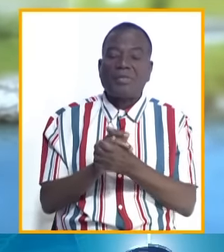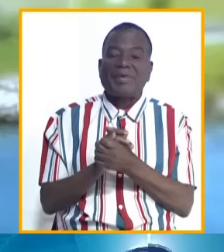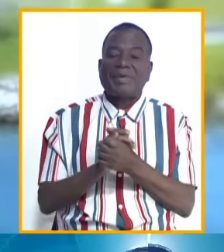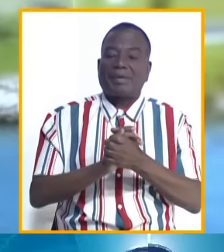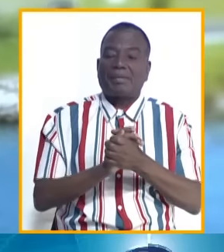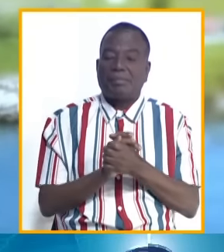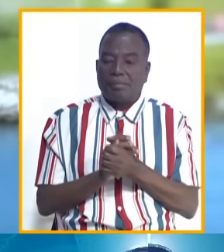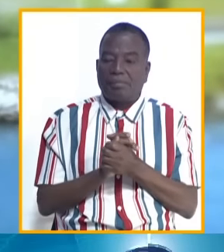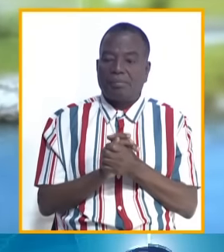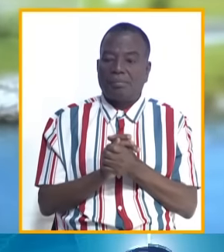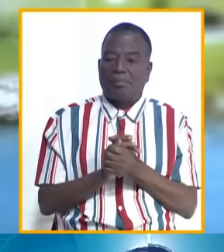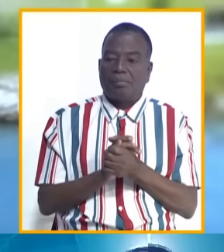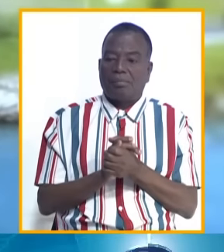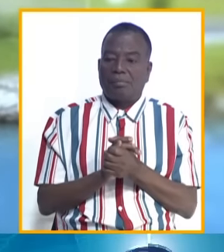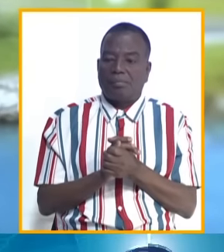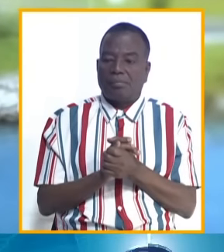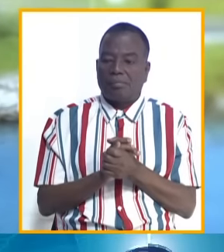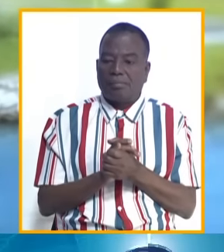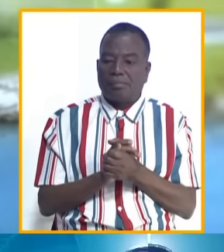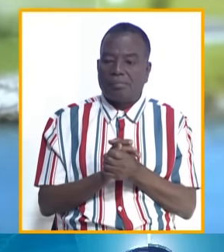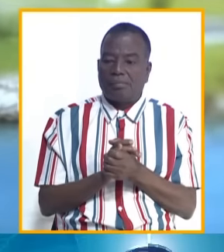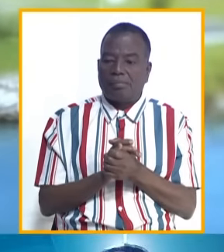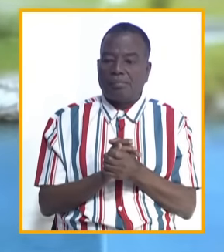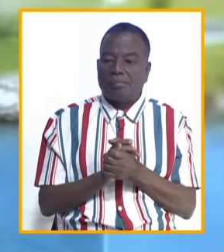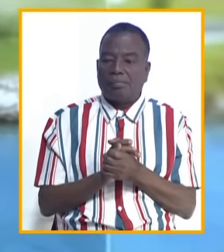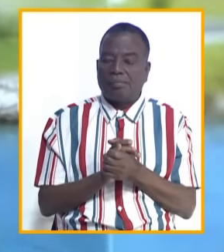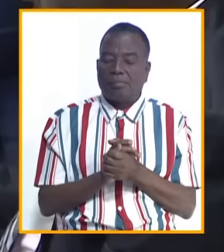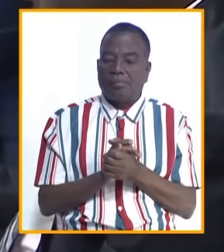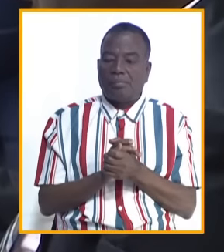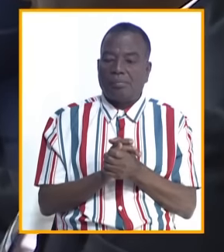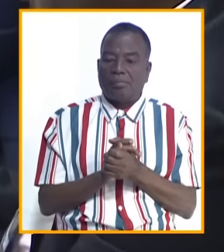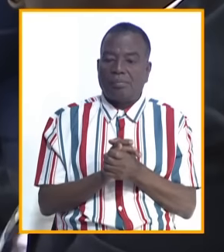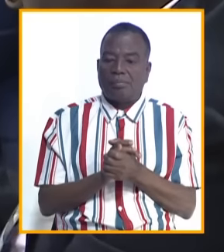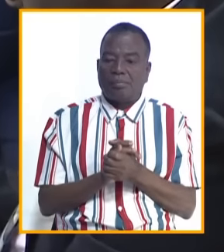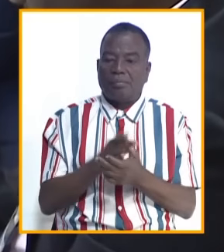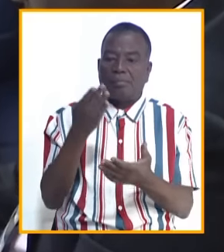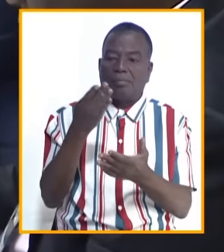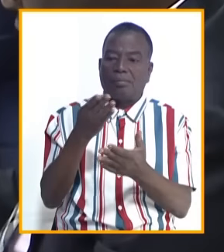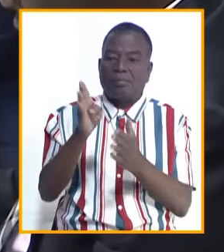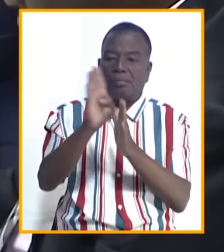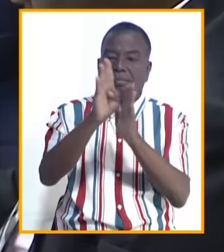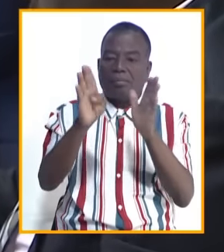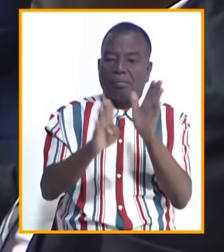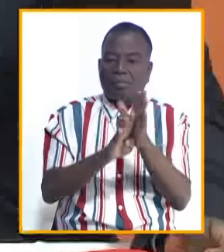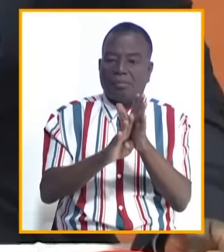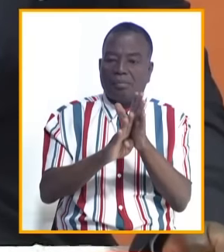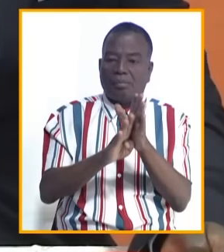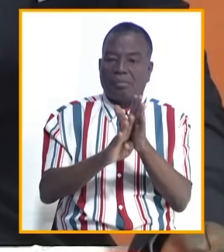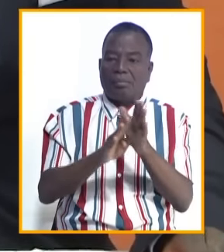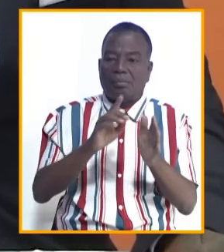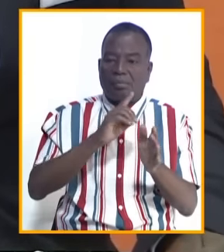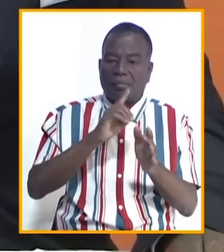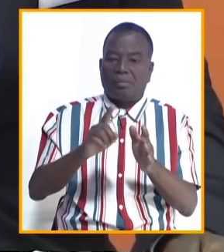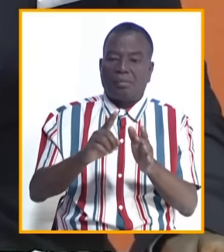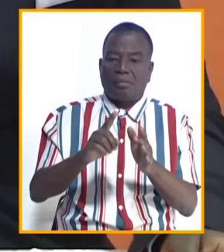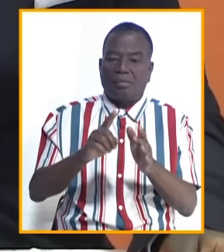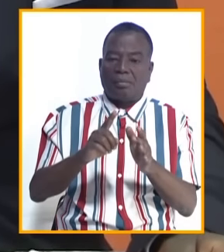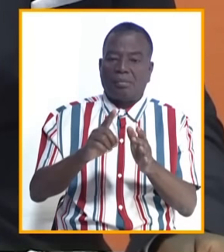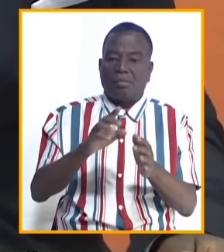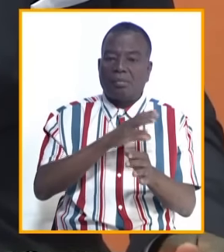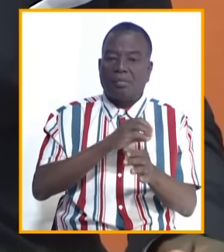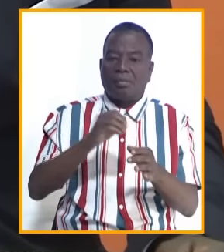Ismaël Evrardéo, David Soyo et Tatiana Bono. Le bilan à mi-parcours de la politique nationale de l'emploi,